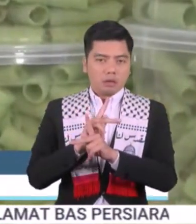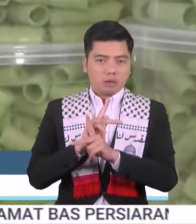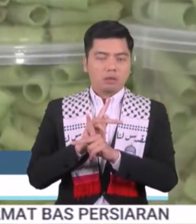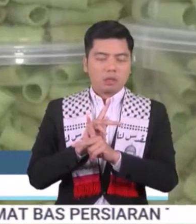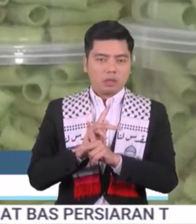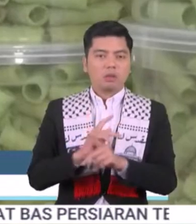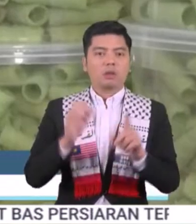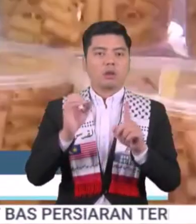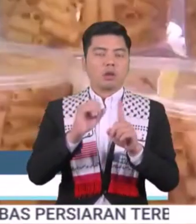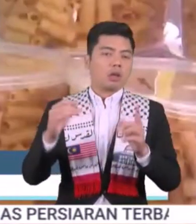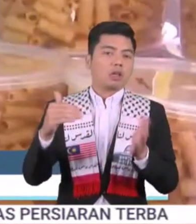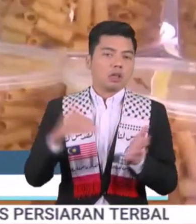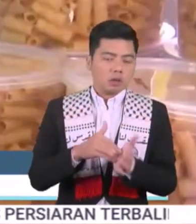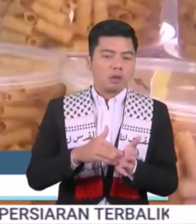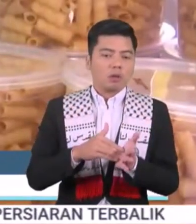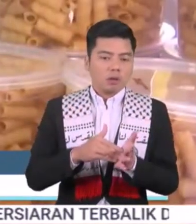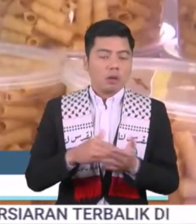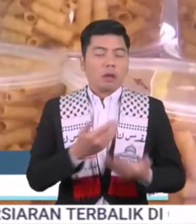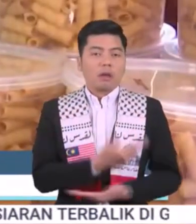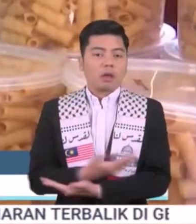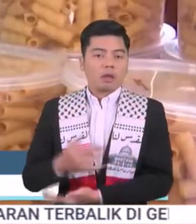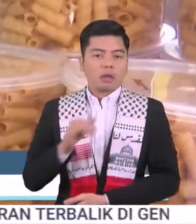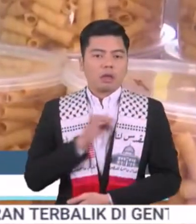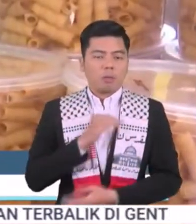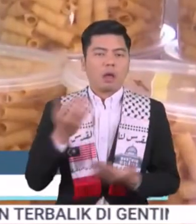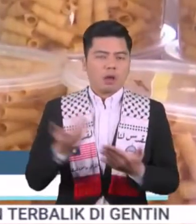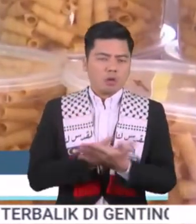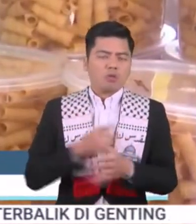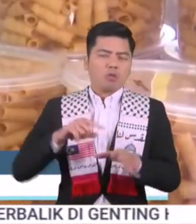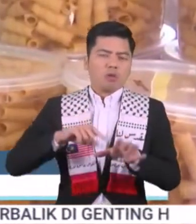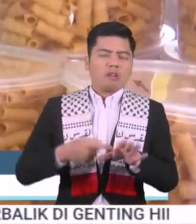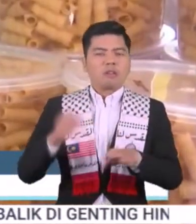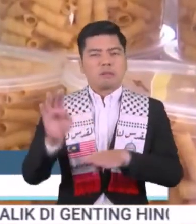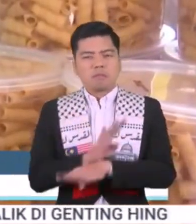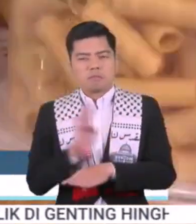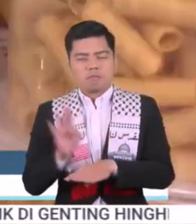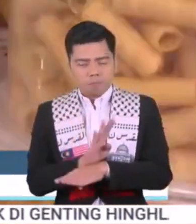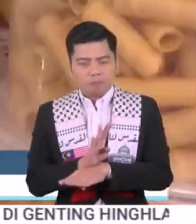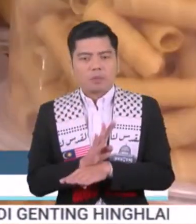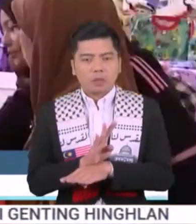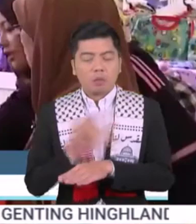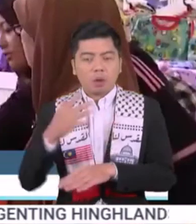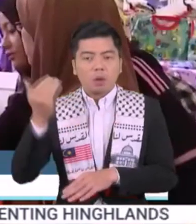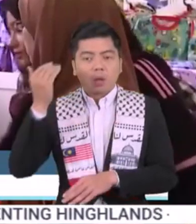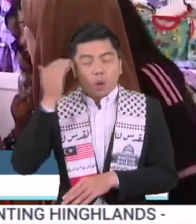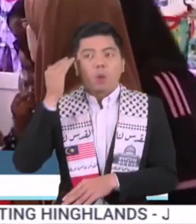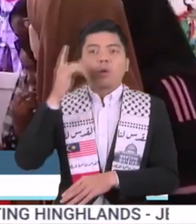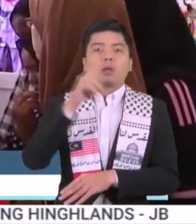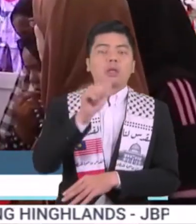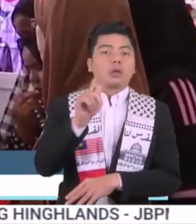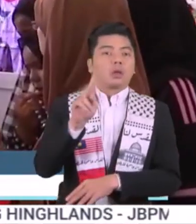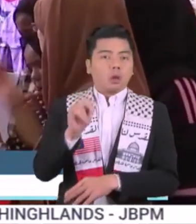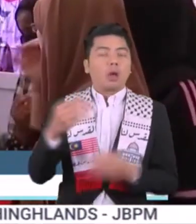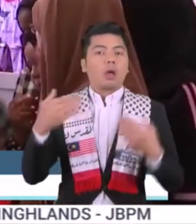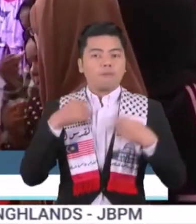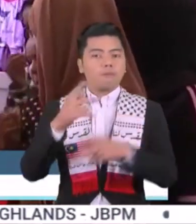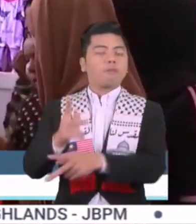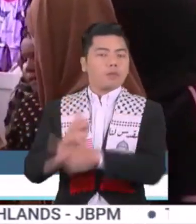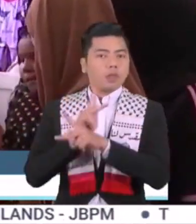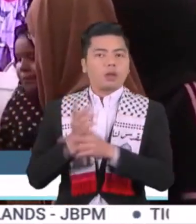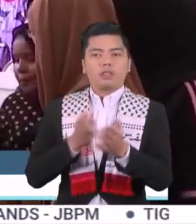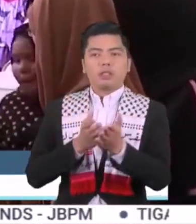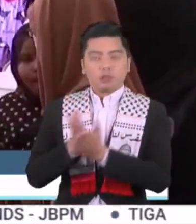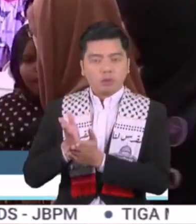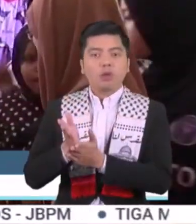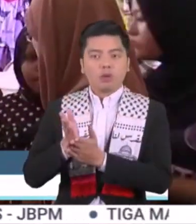RM9,000. Anak saya dia baru dalam niaga. Lepas tu dia terus tahu ada Tekun buat pinjaman. Dia terus